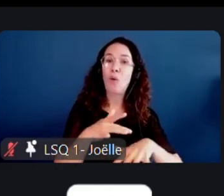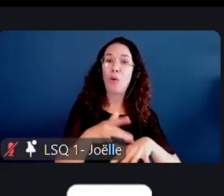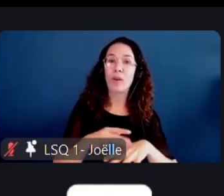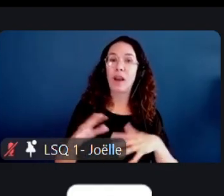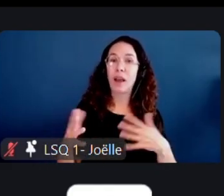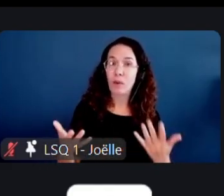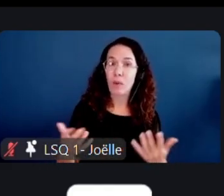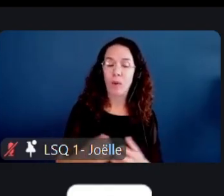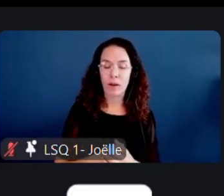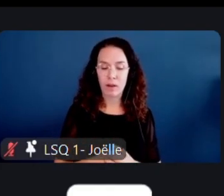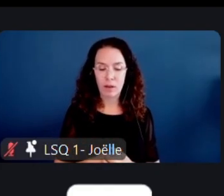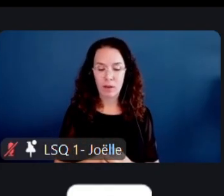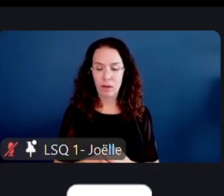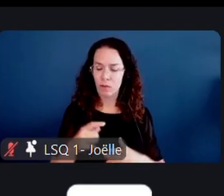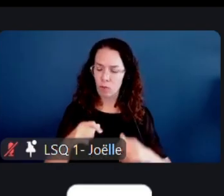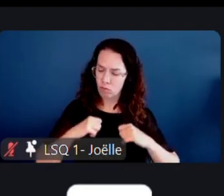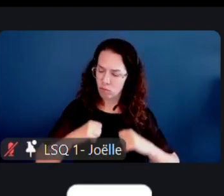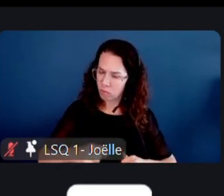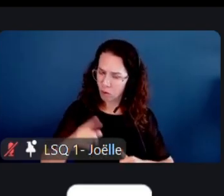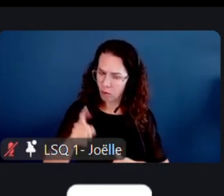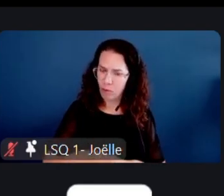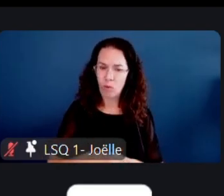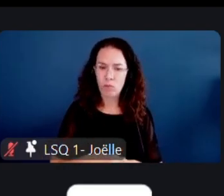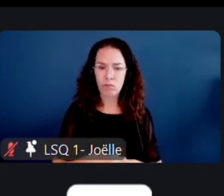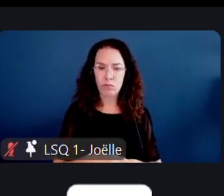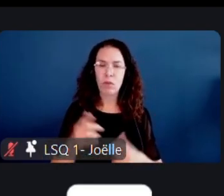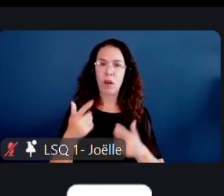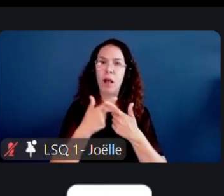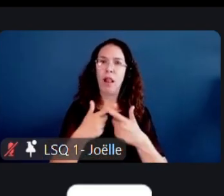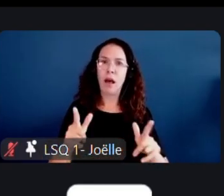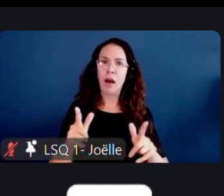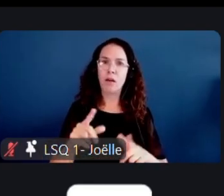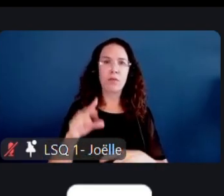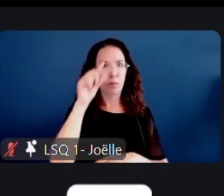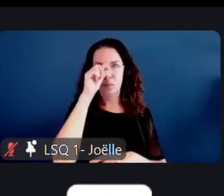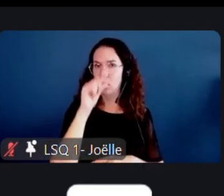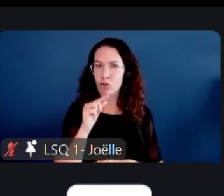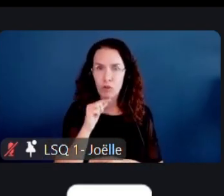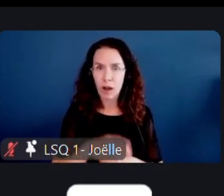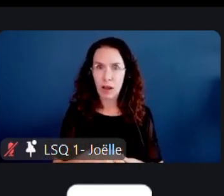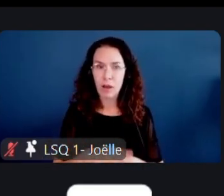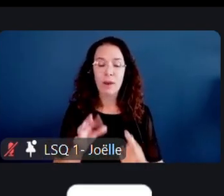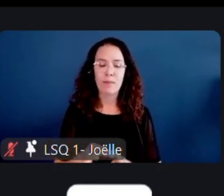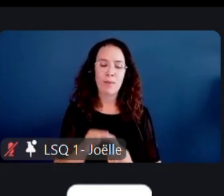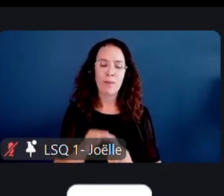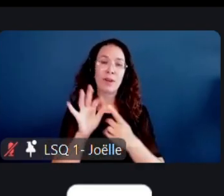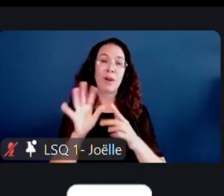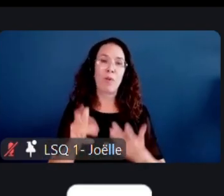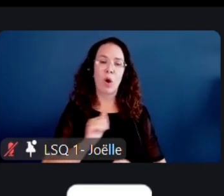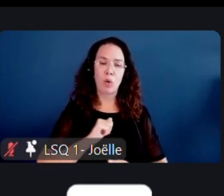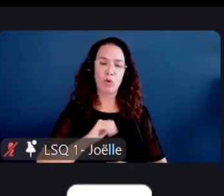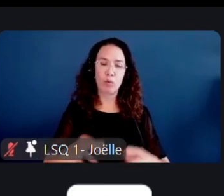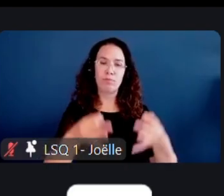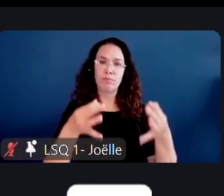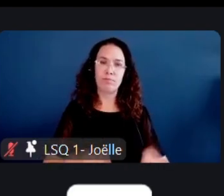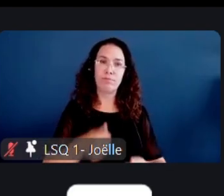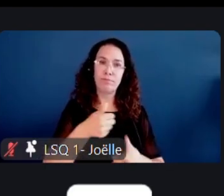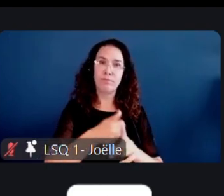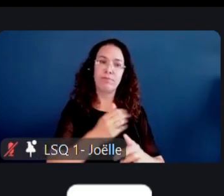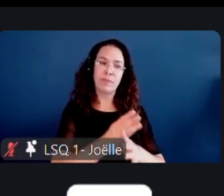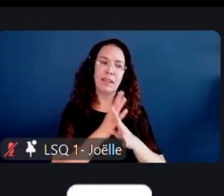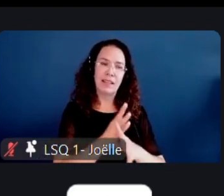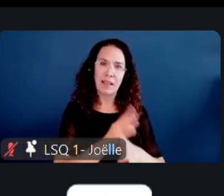Adopter une posture d'humilité, utiliser un langage dégenré et toujours prioriser l'autodétermination de